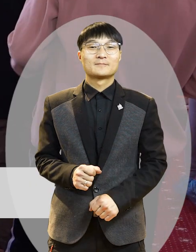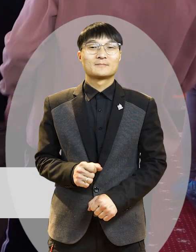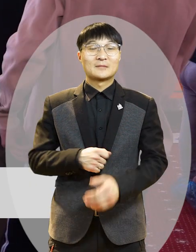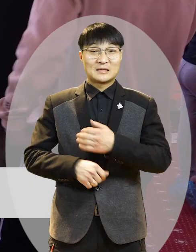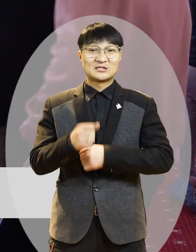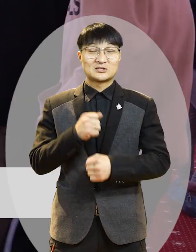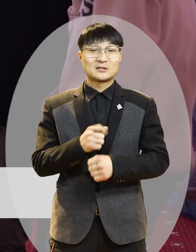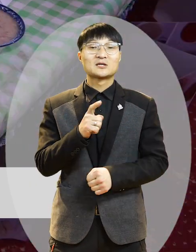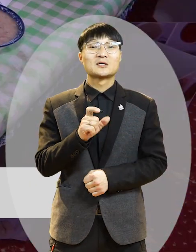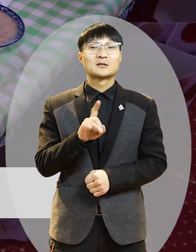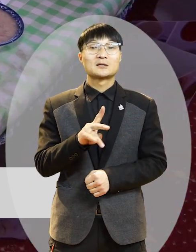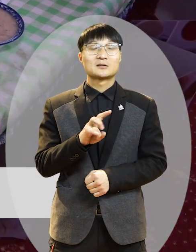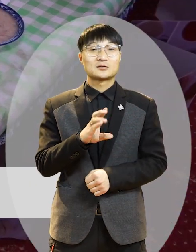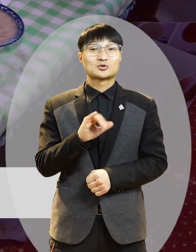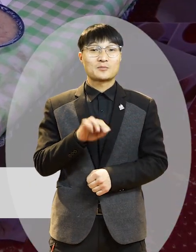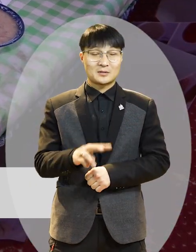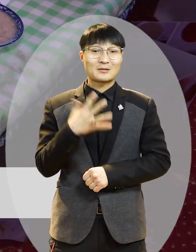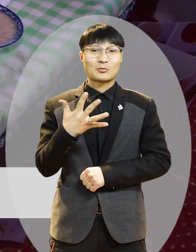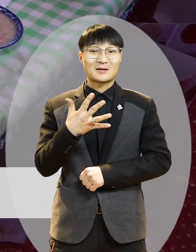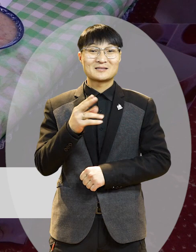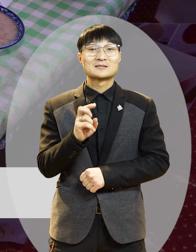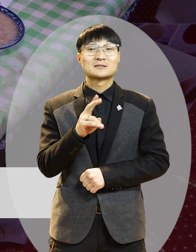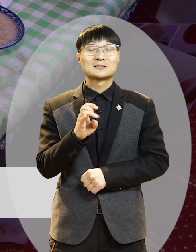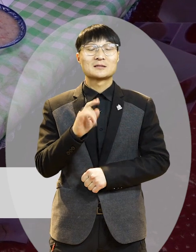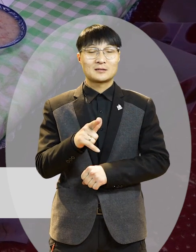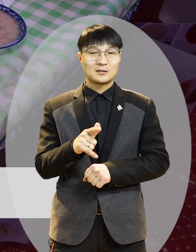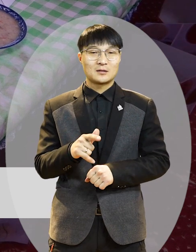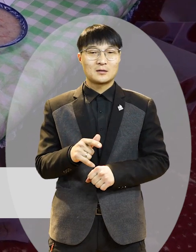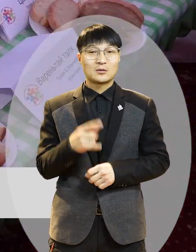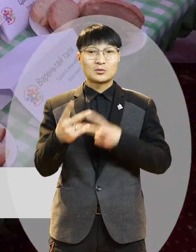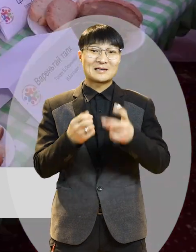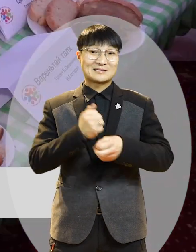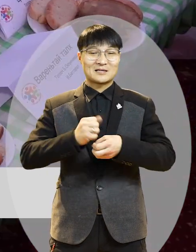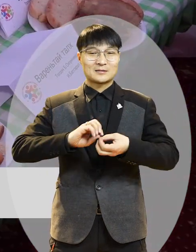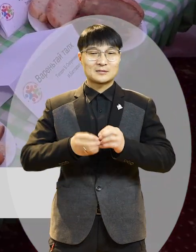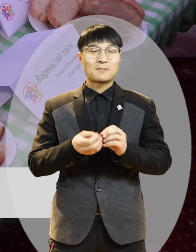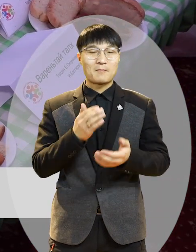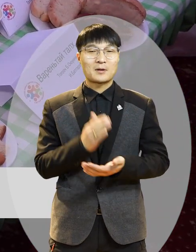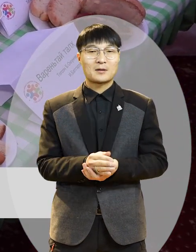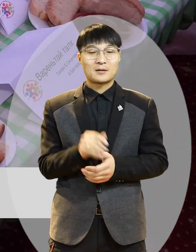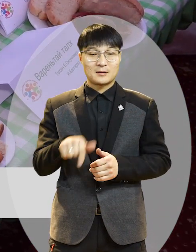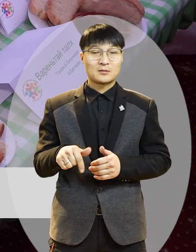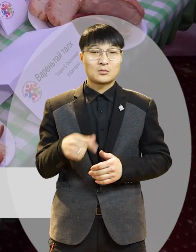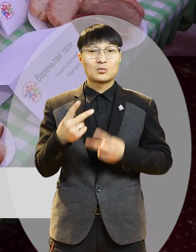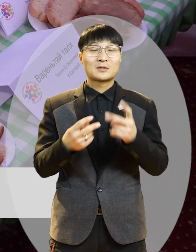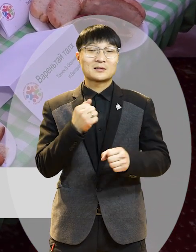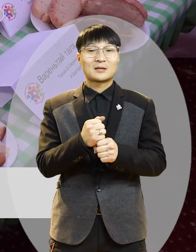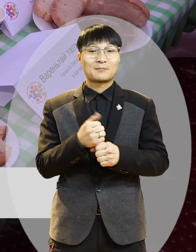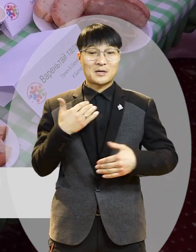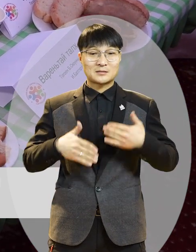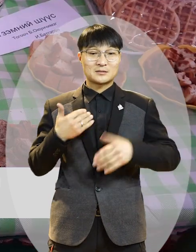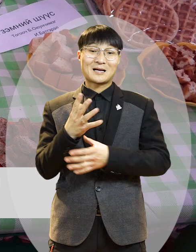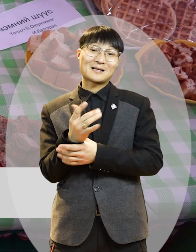Эрдэнэ сумын 5 дугаар цэцэрлэгийн сургалтын хэрэглэгт хүн 2023 үдсэглэн зохион байгууллаа. Тус үдсэглэнд багш нарын гарын дорох материал ашиглан